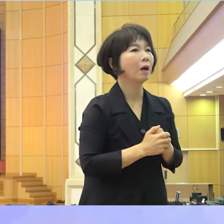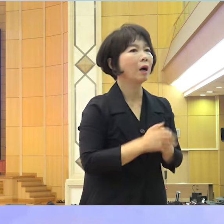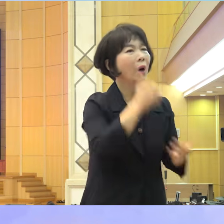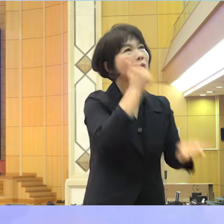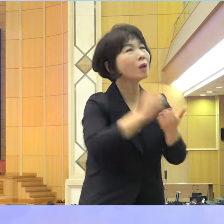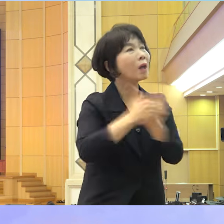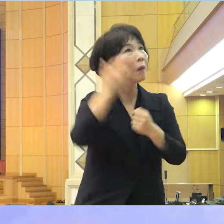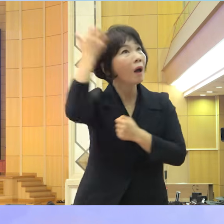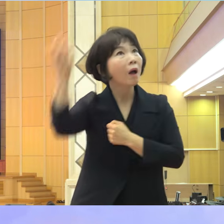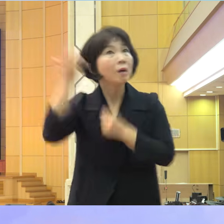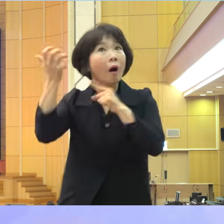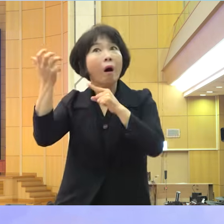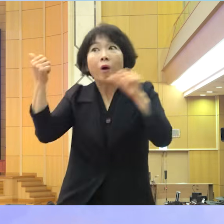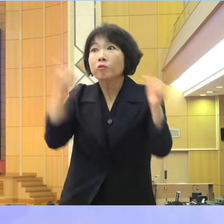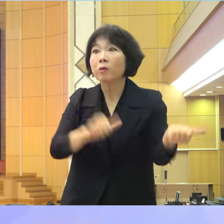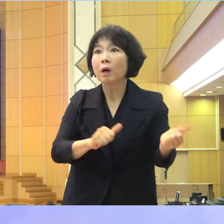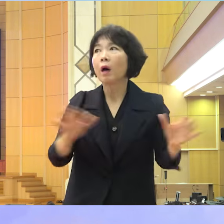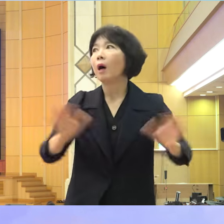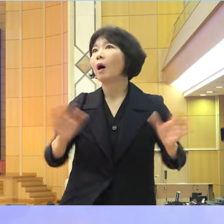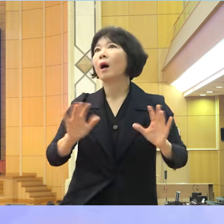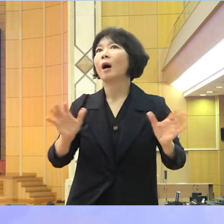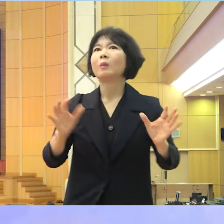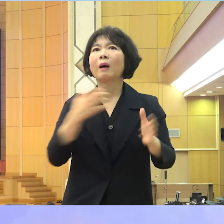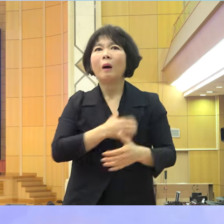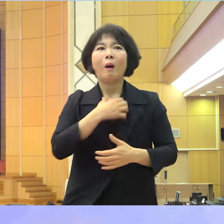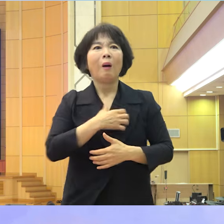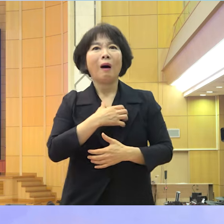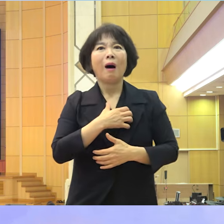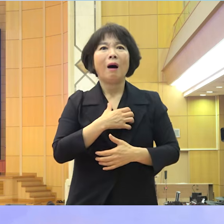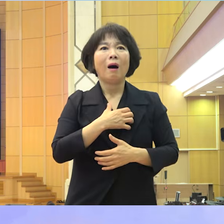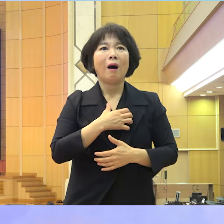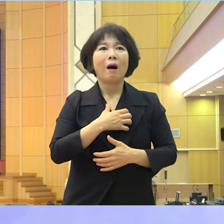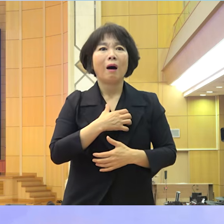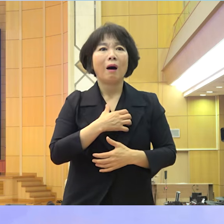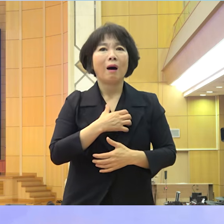죽어버렸어요. 영이 죽어버리고 나니까 소위 말하면